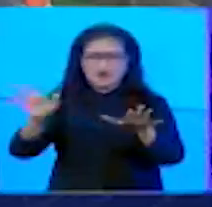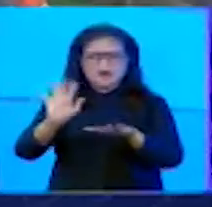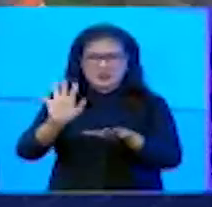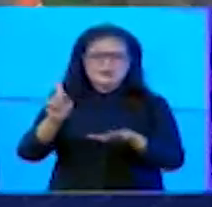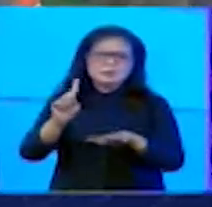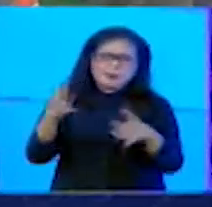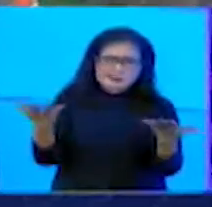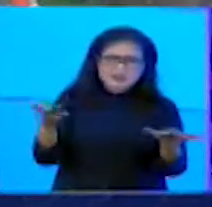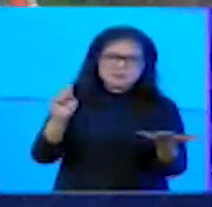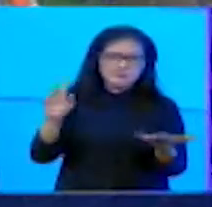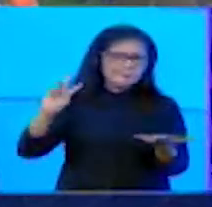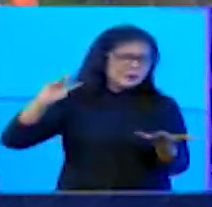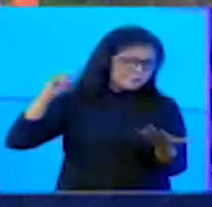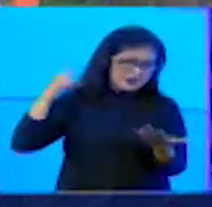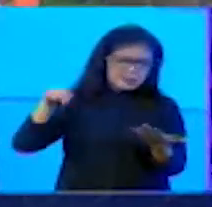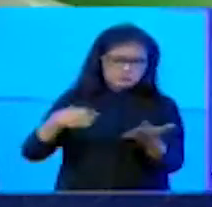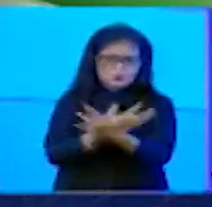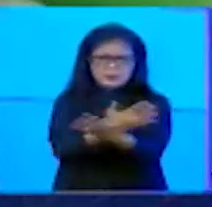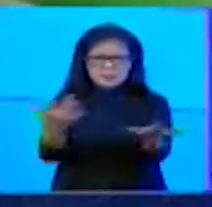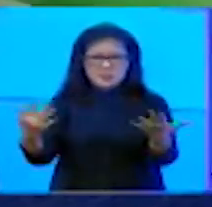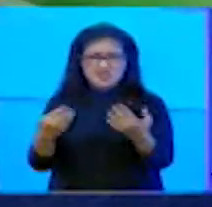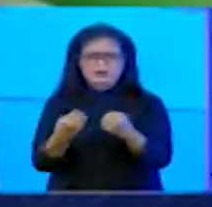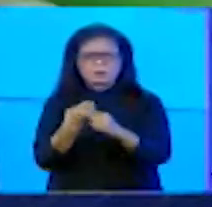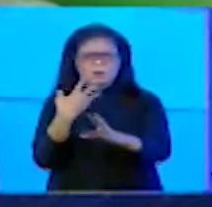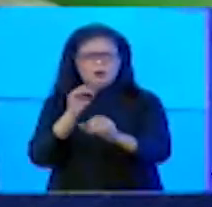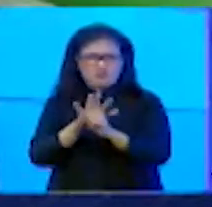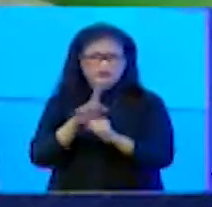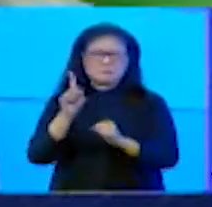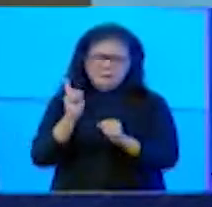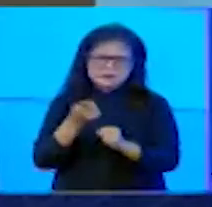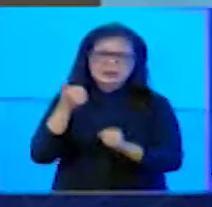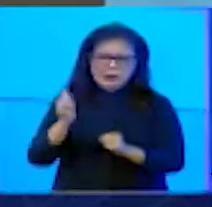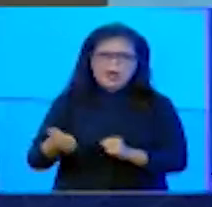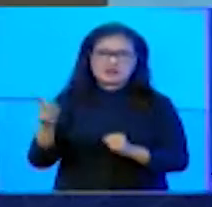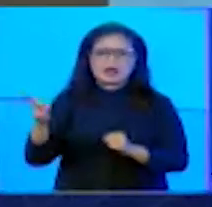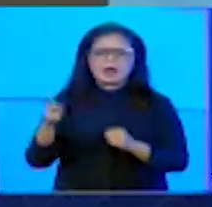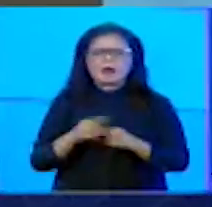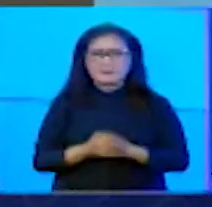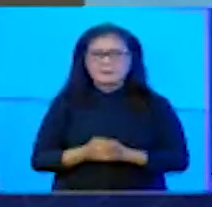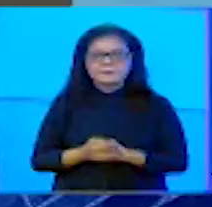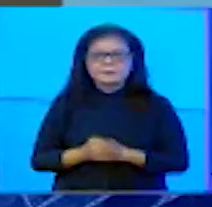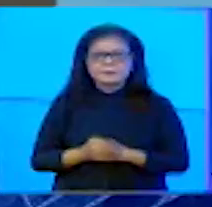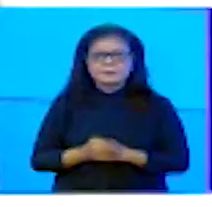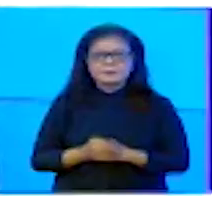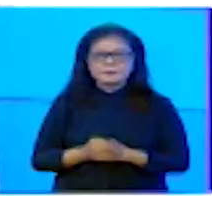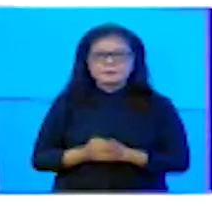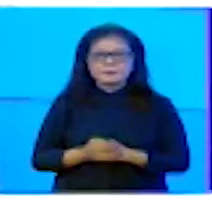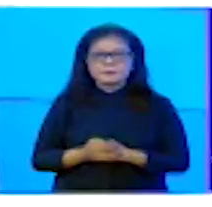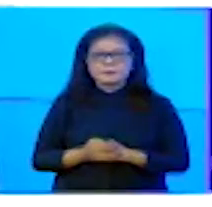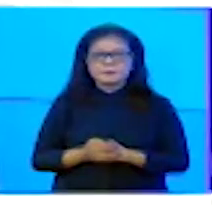mengingat sudah adanya sejumlah masyarakat yang dinyatakan positif COVID-19 akibat kerumunan yang berlangsung pada beberapa waktu lalu.